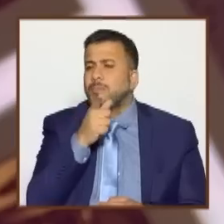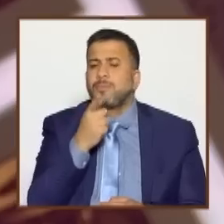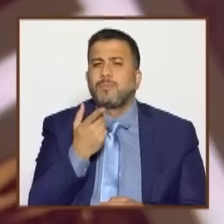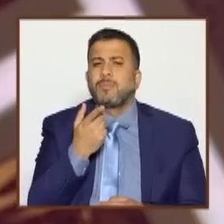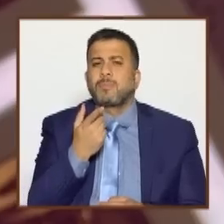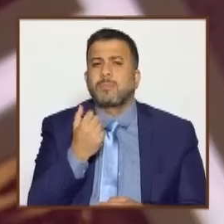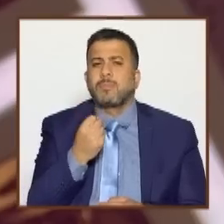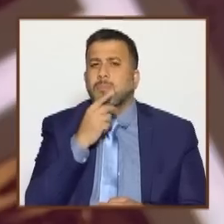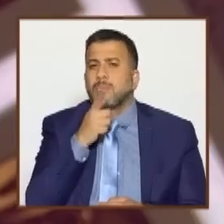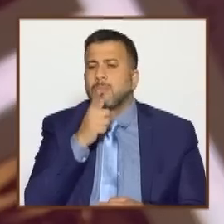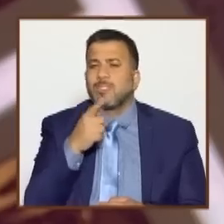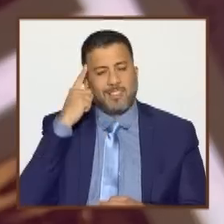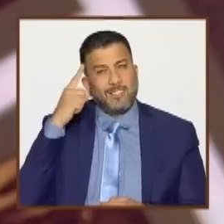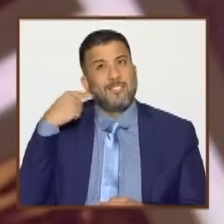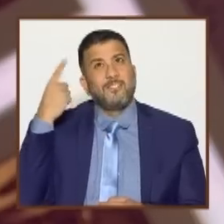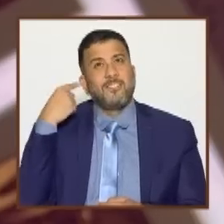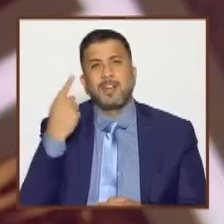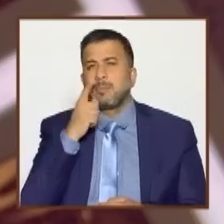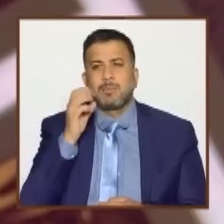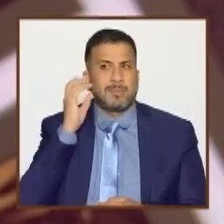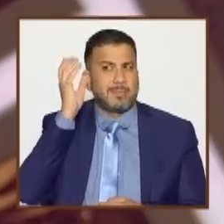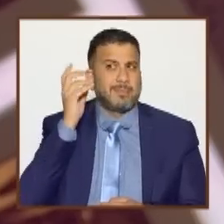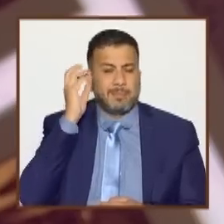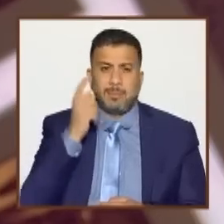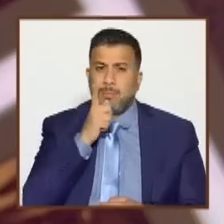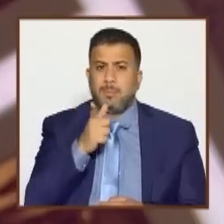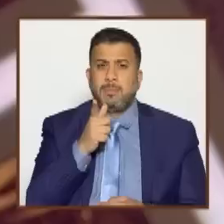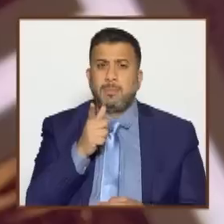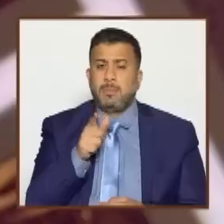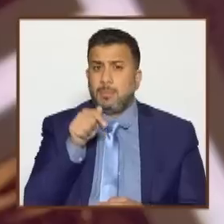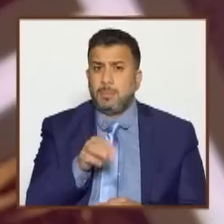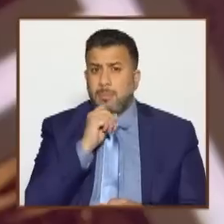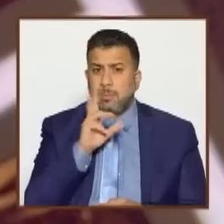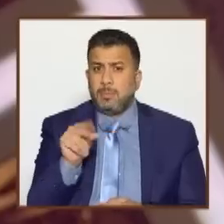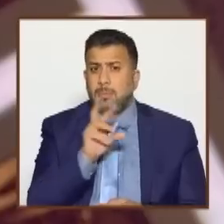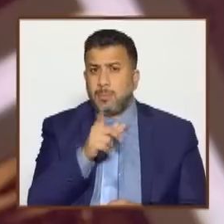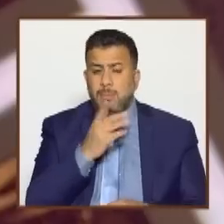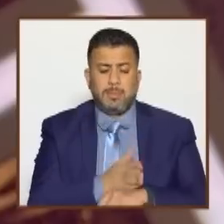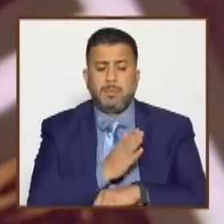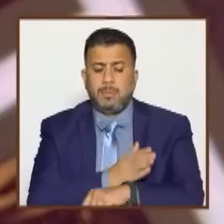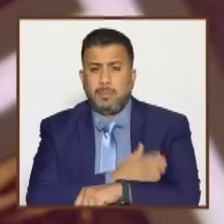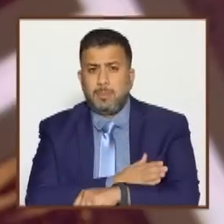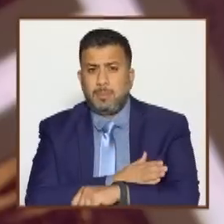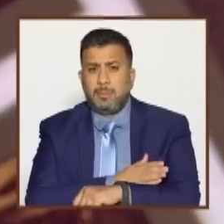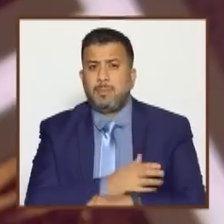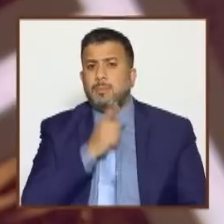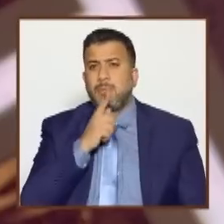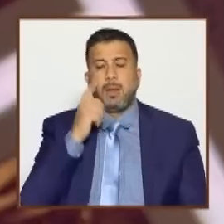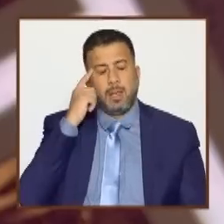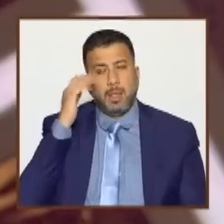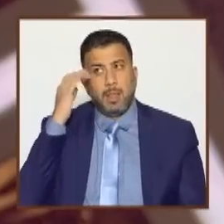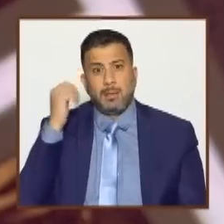فيه تتلذذين به الوساوس هذه، فالآن يأتي لك بمثل هذا التعب ومثل هذه